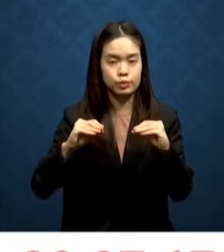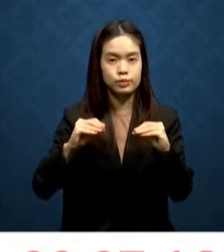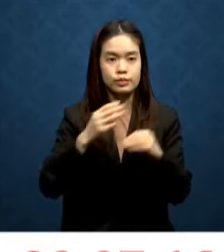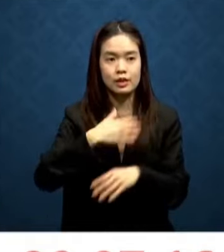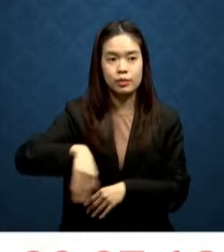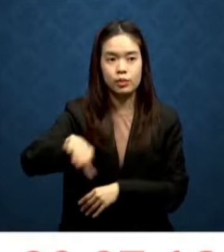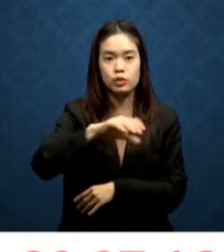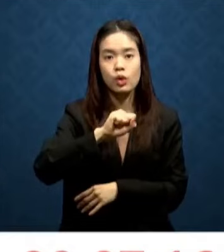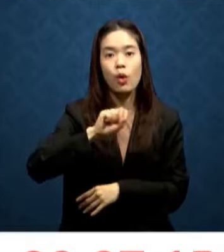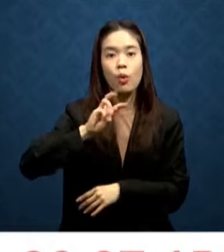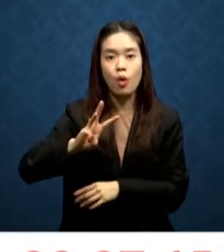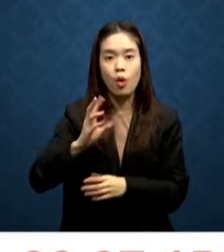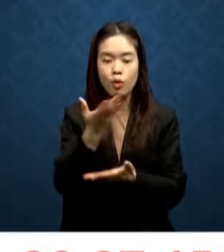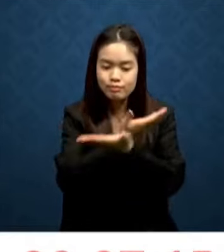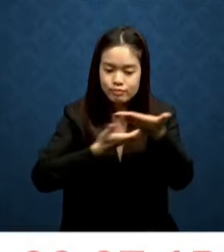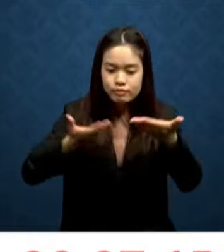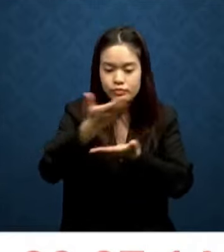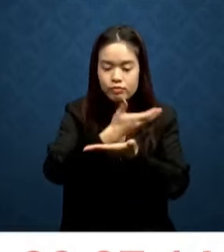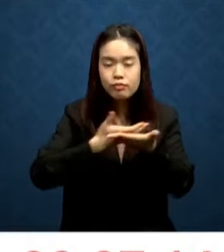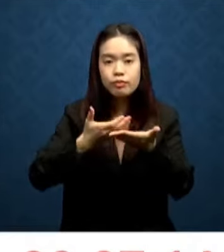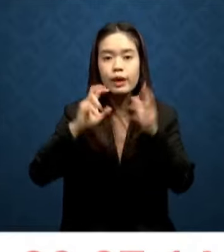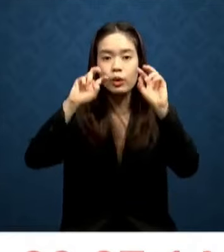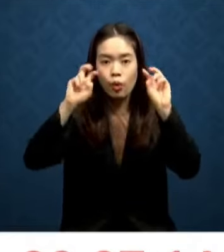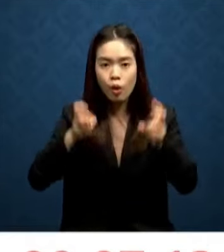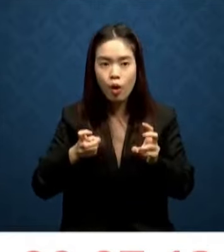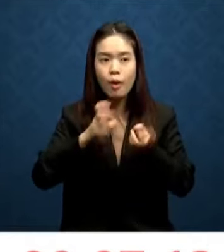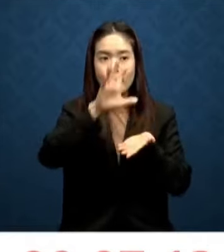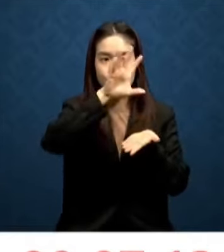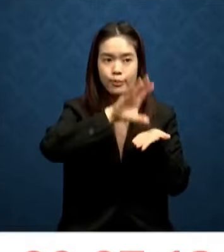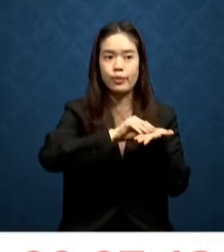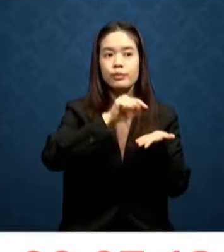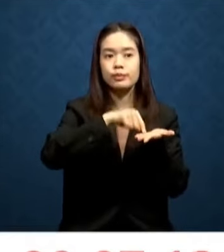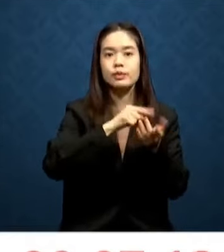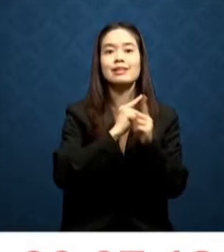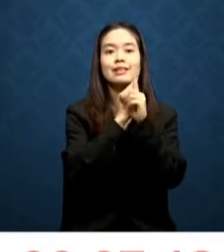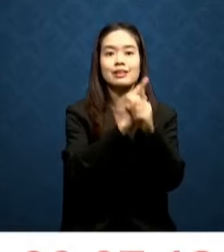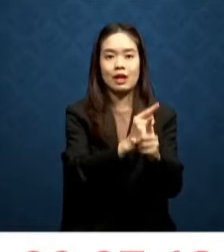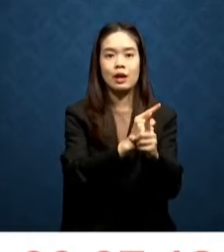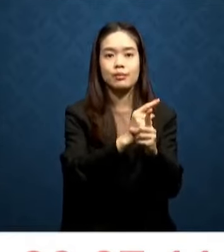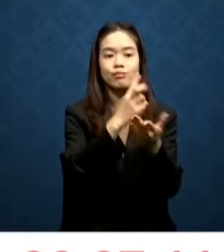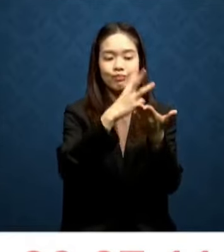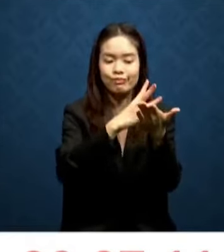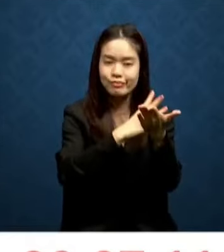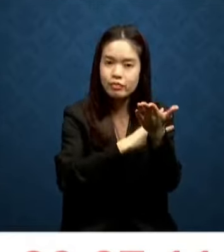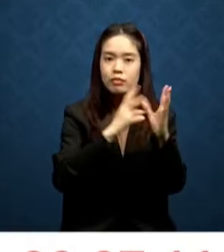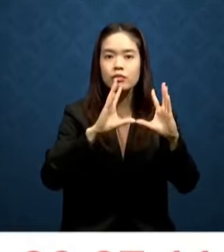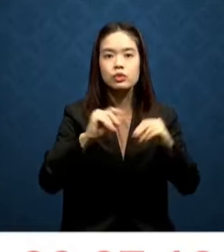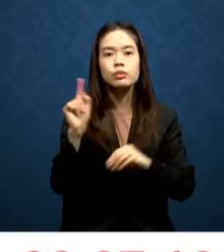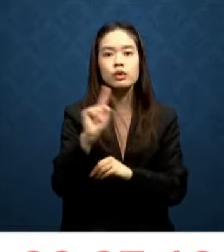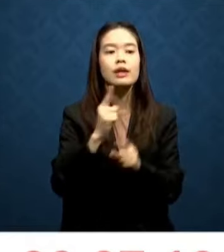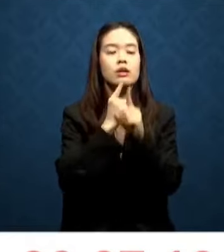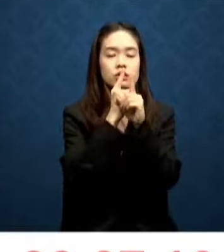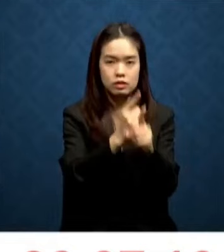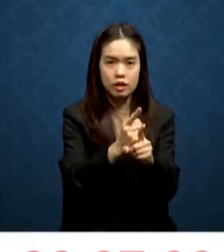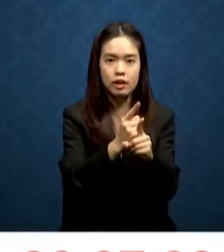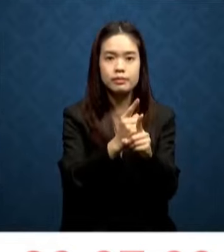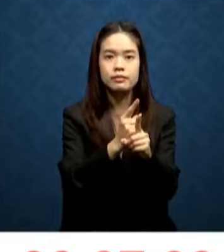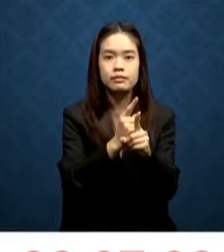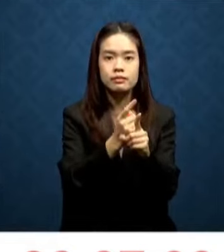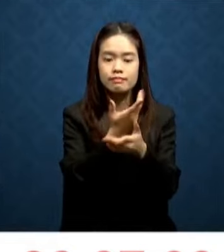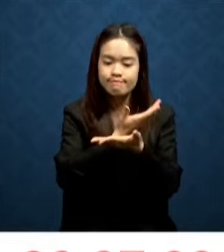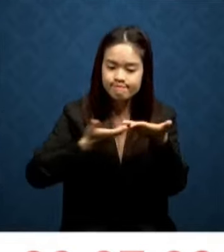ชุมวุฒิสภาพิจารณาเฉพาะเรื่องที่อยู่ในระเบียบวาระการประชุมและต้องดำเนินการพิจารณาตามระเบียบ